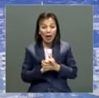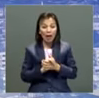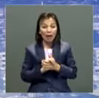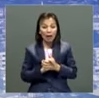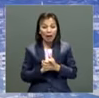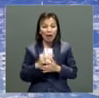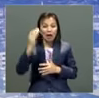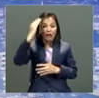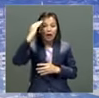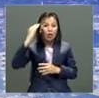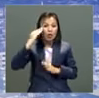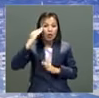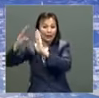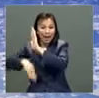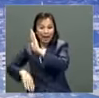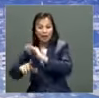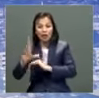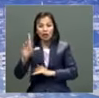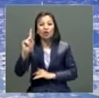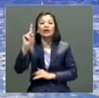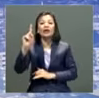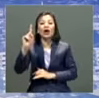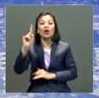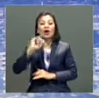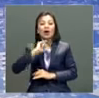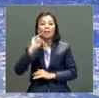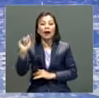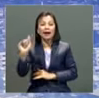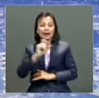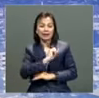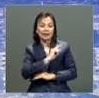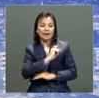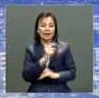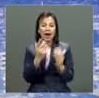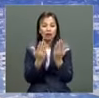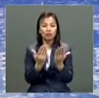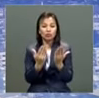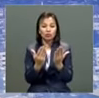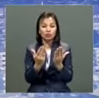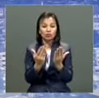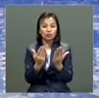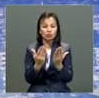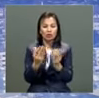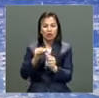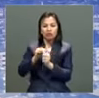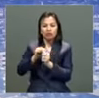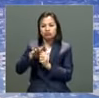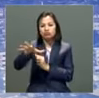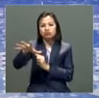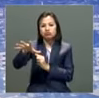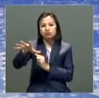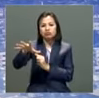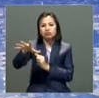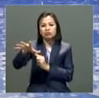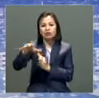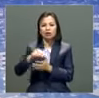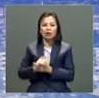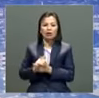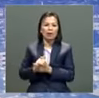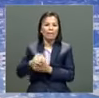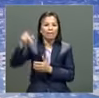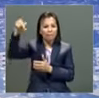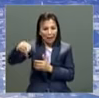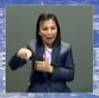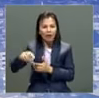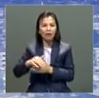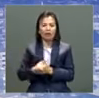าหลีใต้1คนที่ไปในศาสนพิธีทำให้เกิดซุปเปอร์สเปรดเดอร์จำนวนเป็นหลักพัน